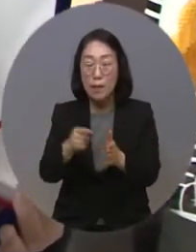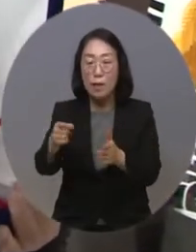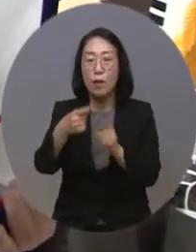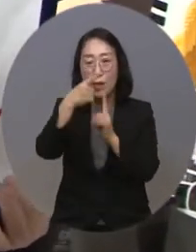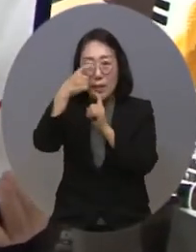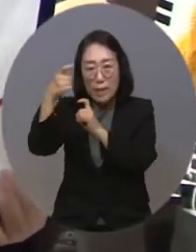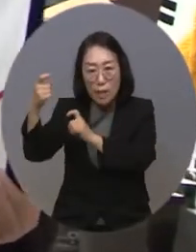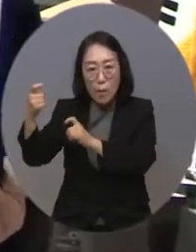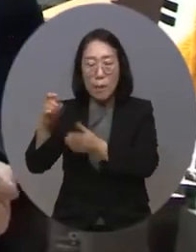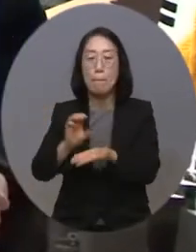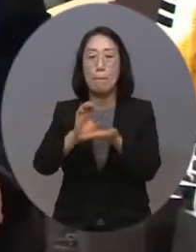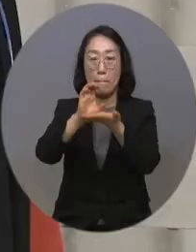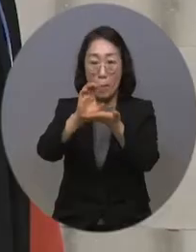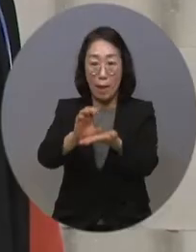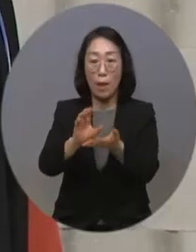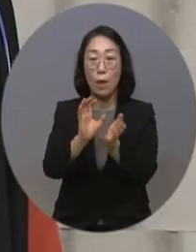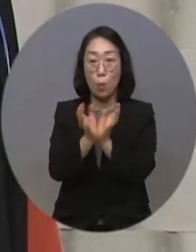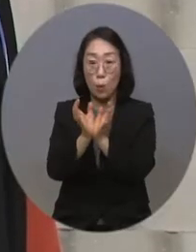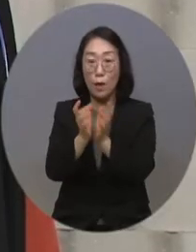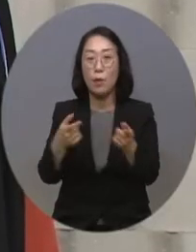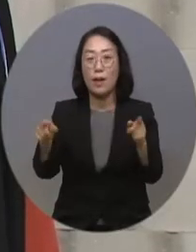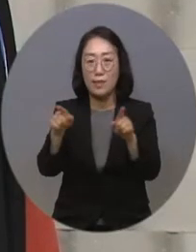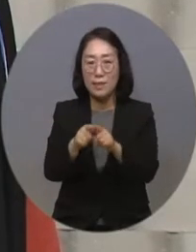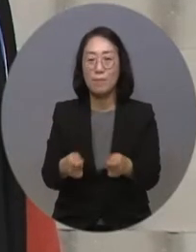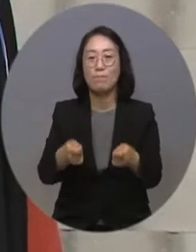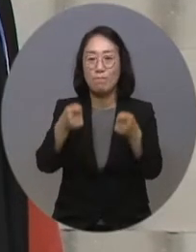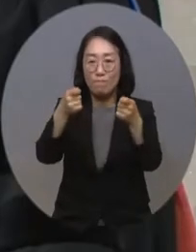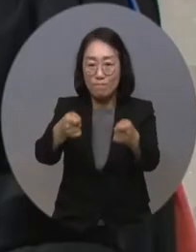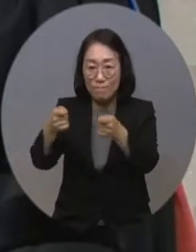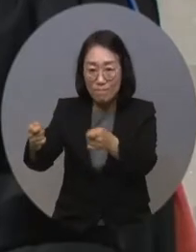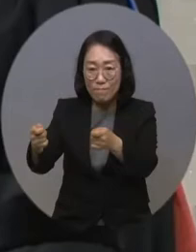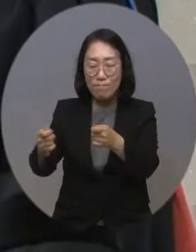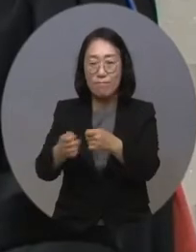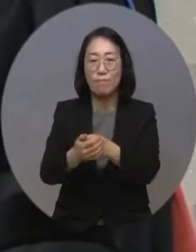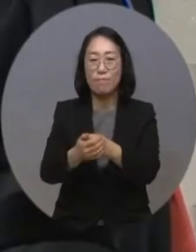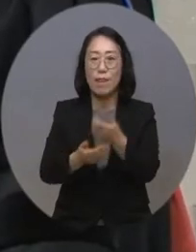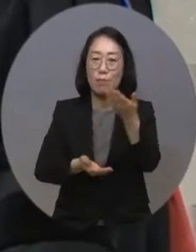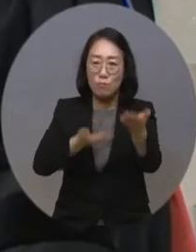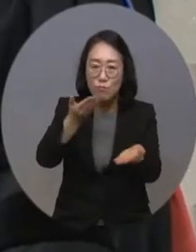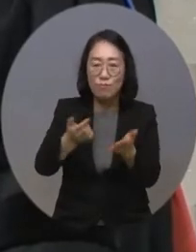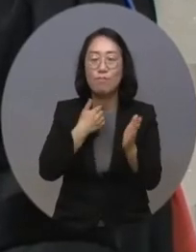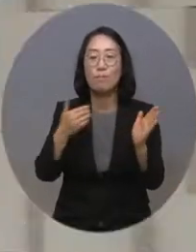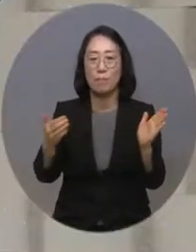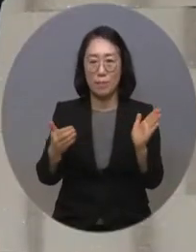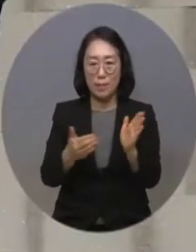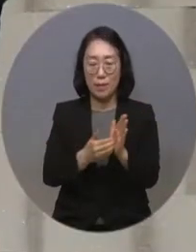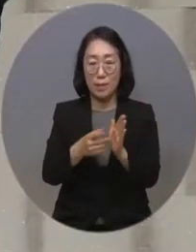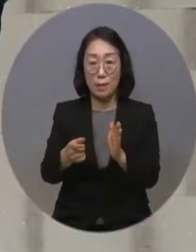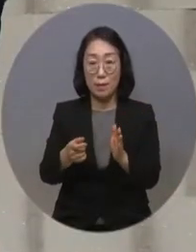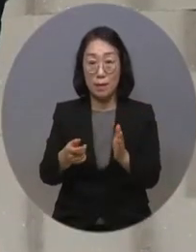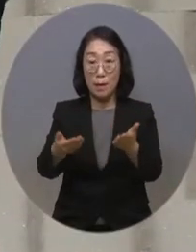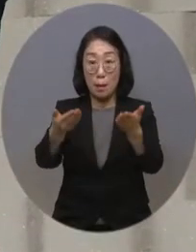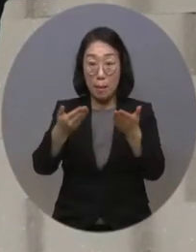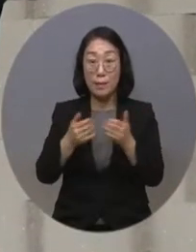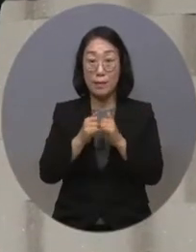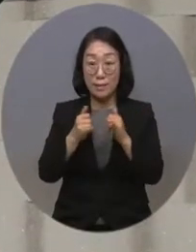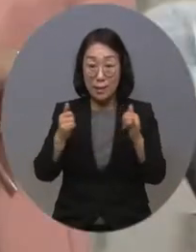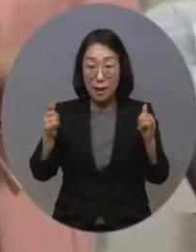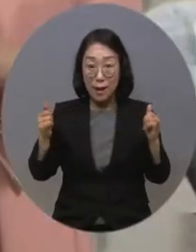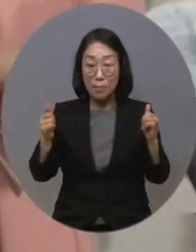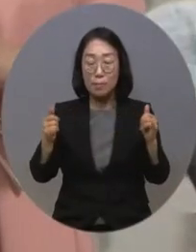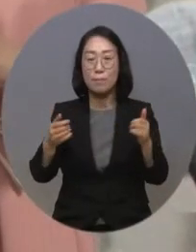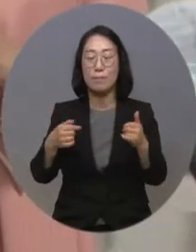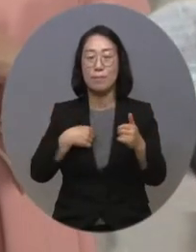기념하는 감사패를 꽃다발과 함께 전달되는 등 다양한 상들이 전달되었습니다. 수상을 한 수강생들이 상을